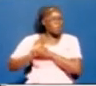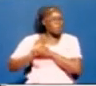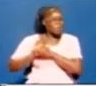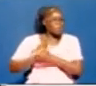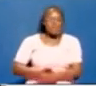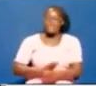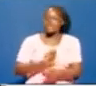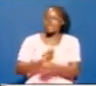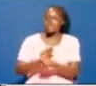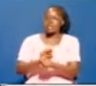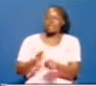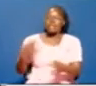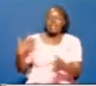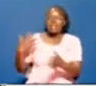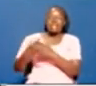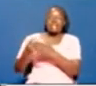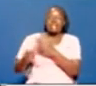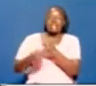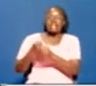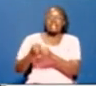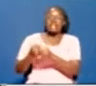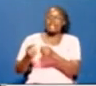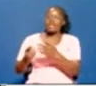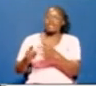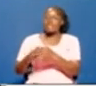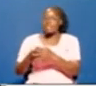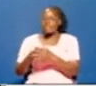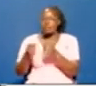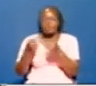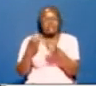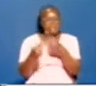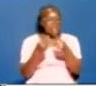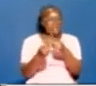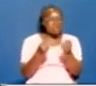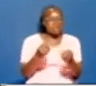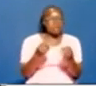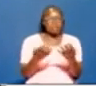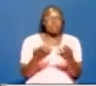iaze. Watu wa bodaboda wamekuwa sana wakiuawa. Sasa hii tumefika watu 7